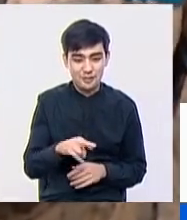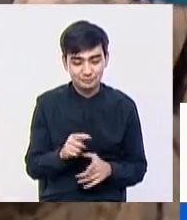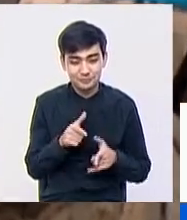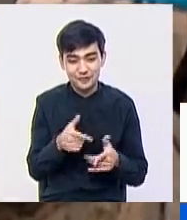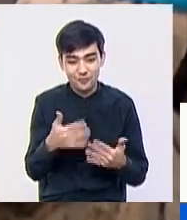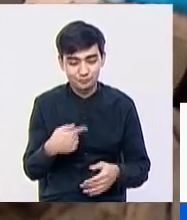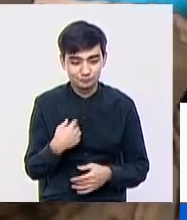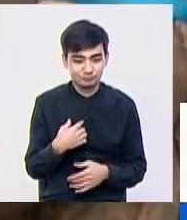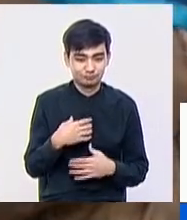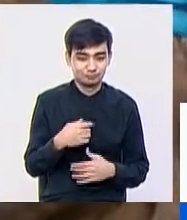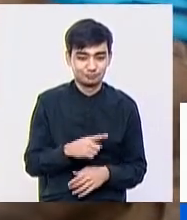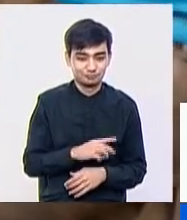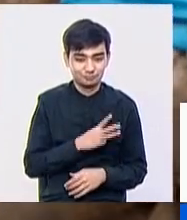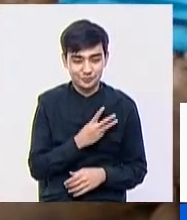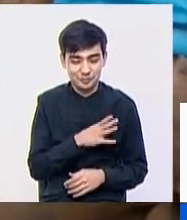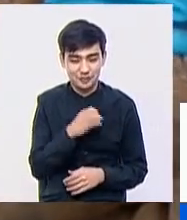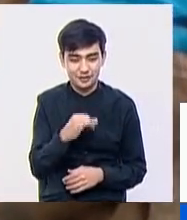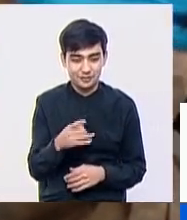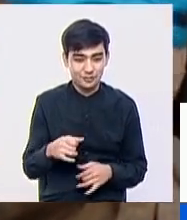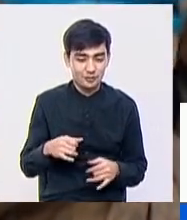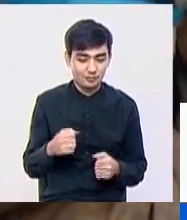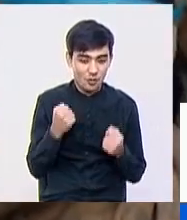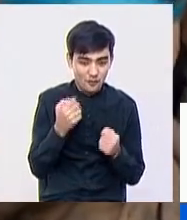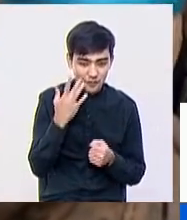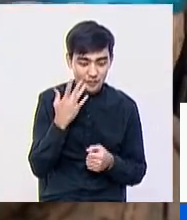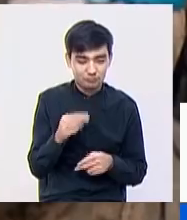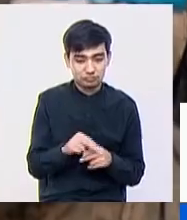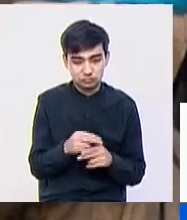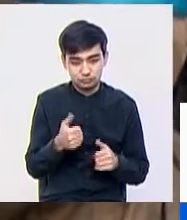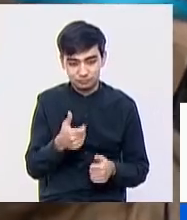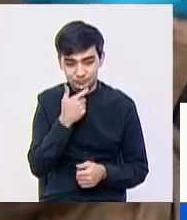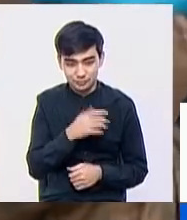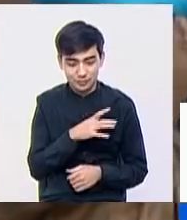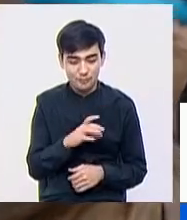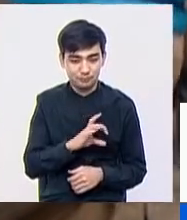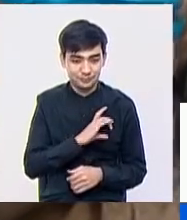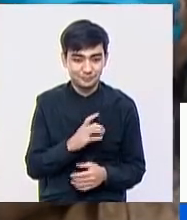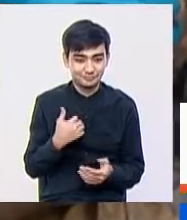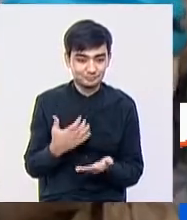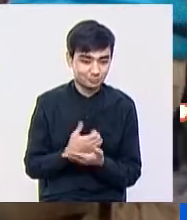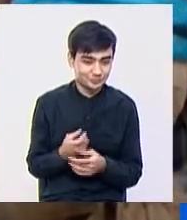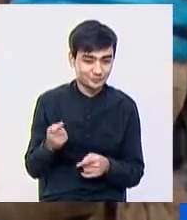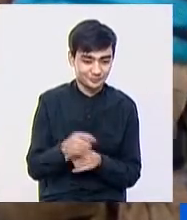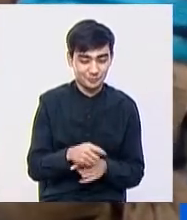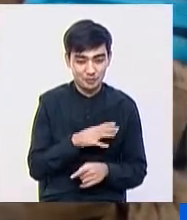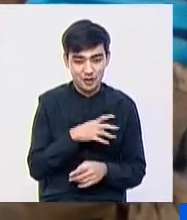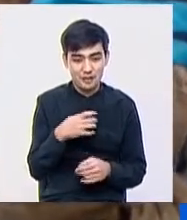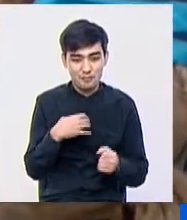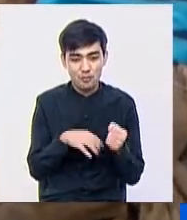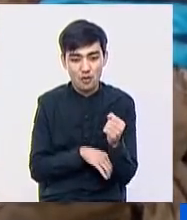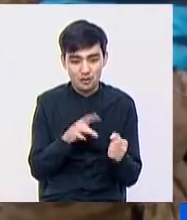гордился этим. Он был спортивный, воспитанный и буквально перед Новым годом привез медаль. Тогда я видела его в последний раз